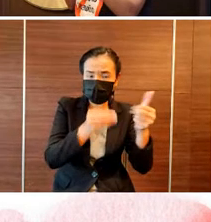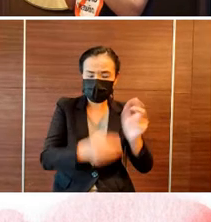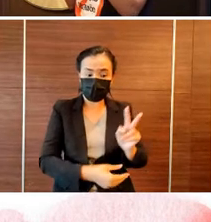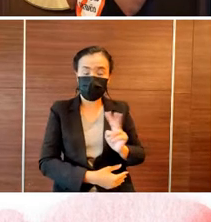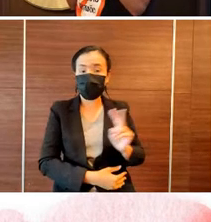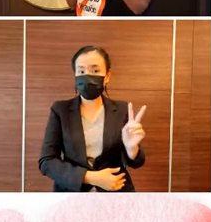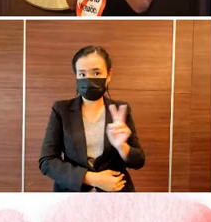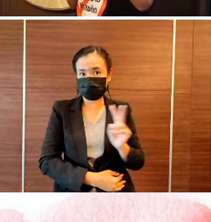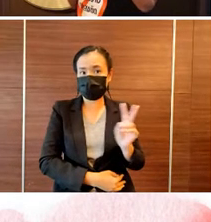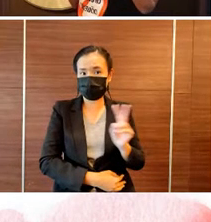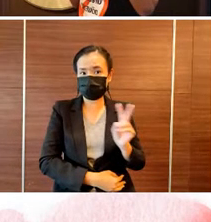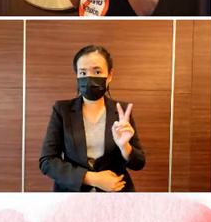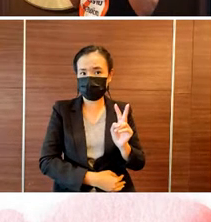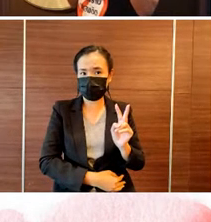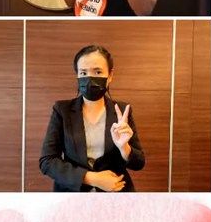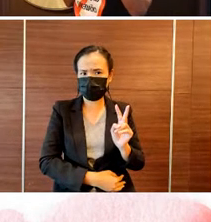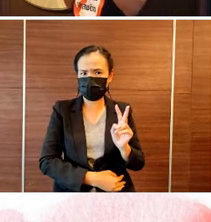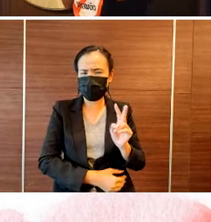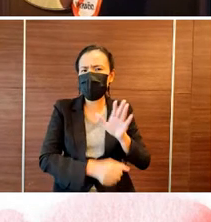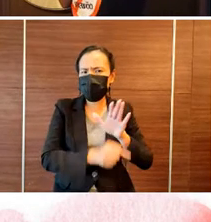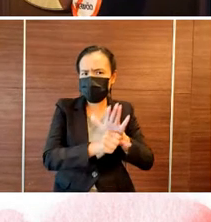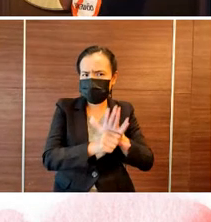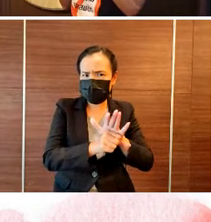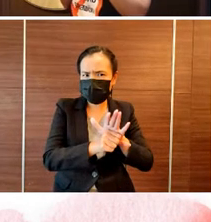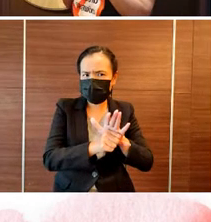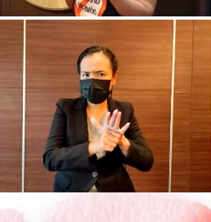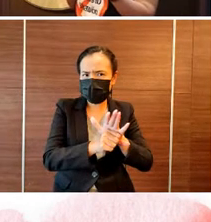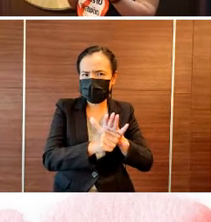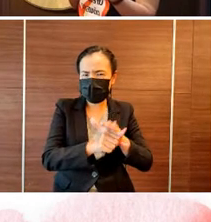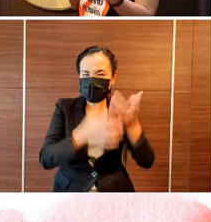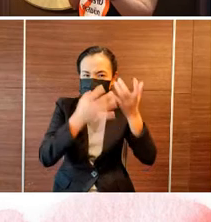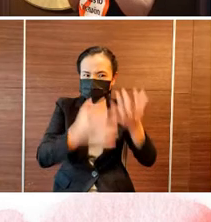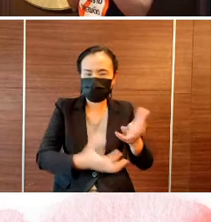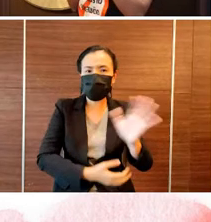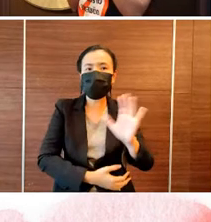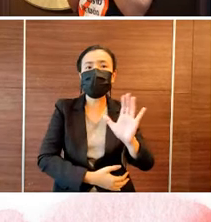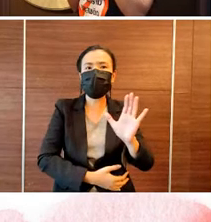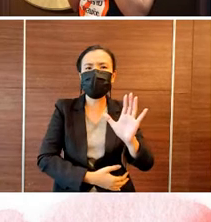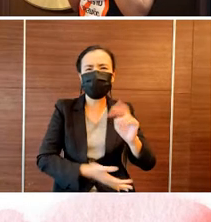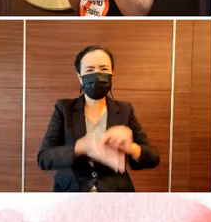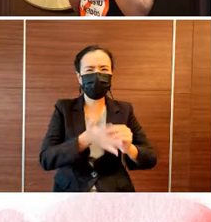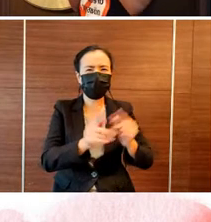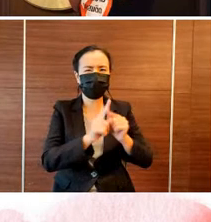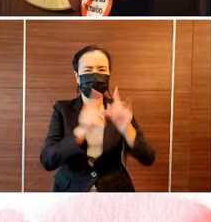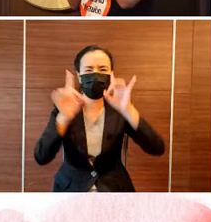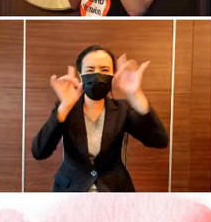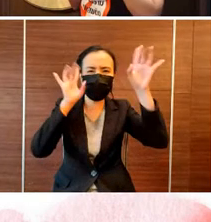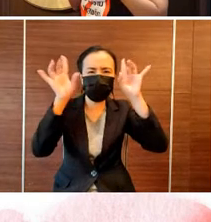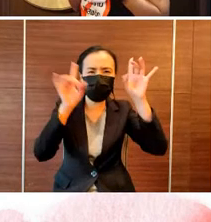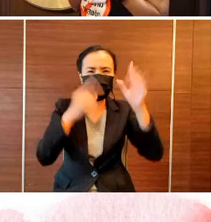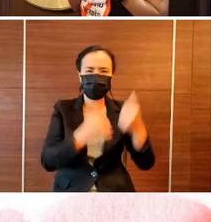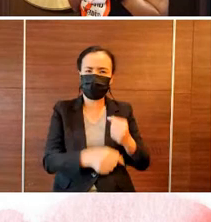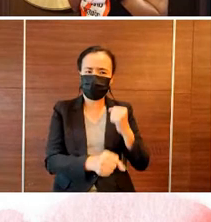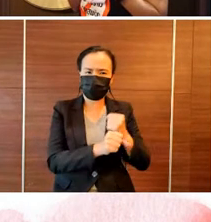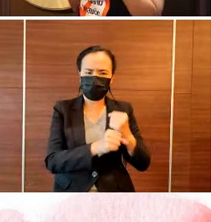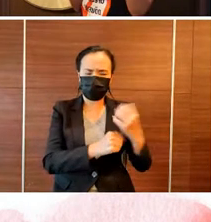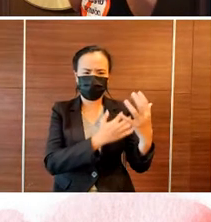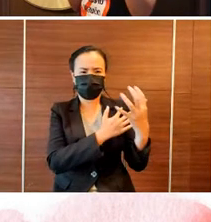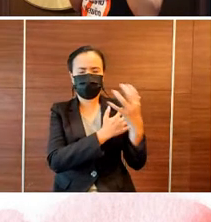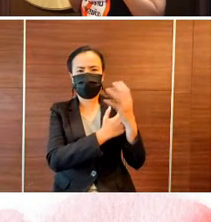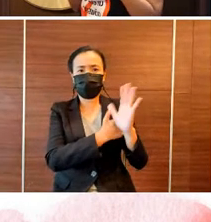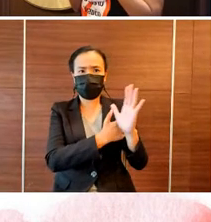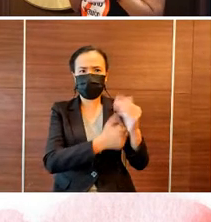นะเคยใช้อยู่ประมาณนี้ถ้าใช้เลยนี้อาการแบบนี้เนี่ยแปลว่าไม่มีสติแล้วนะห้ามทำอะไรเรานะ